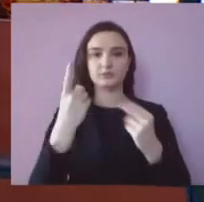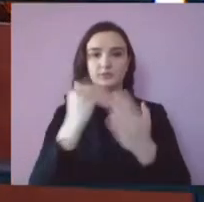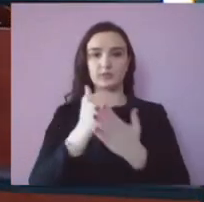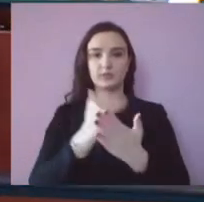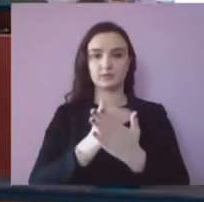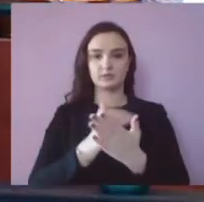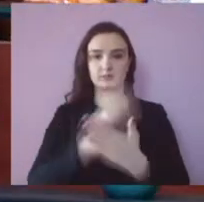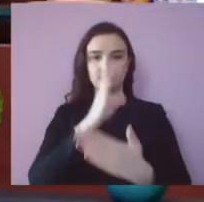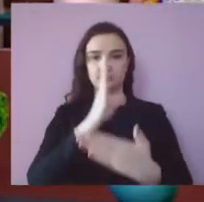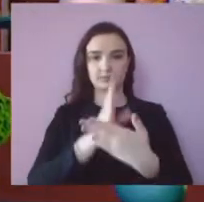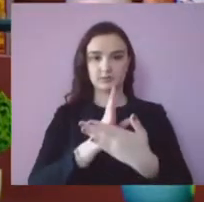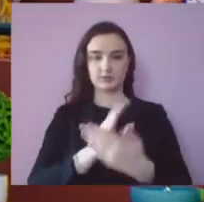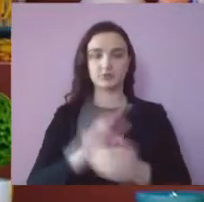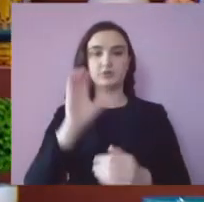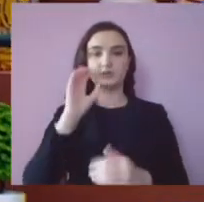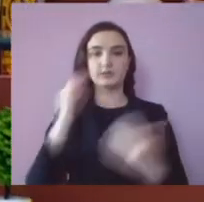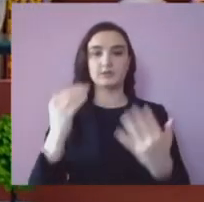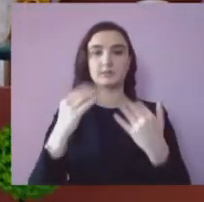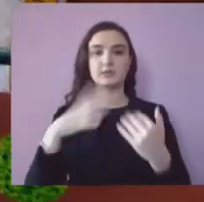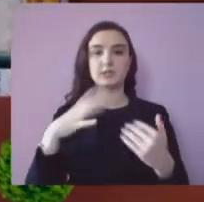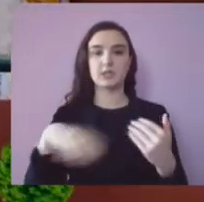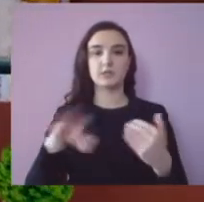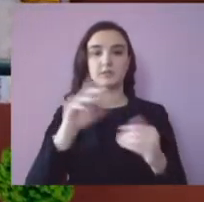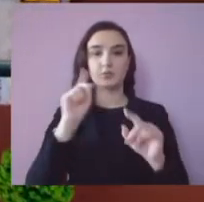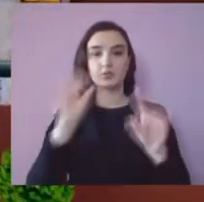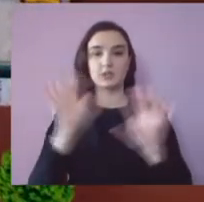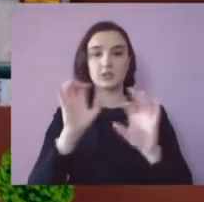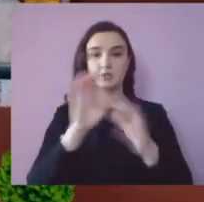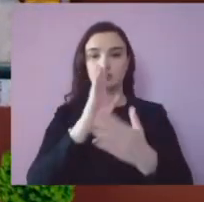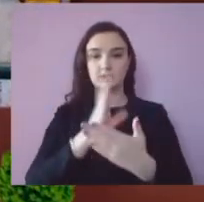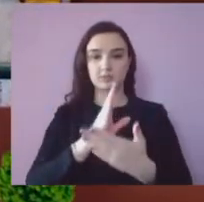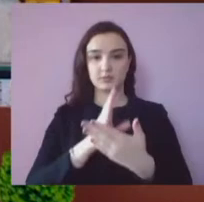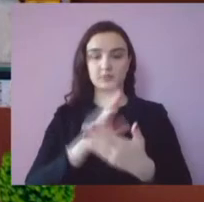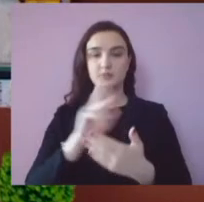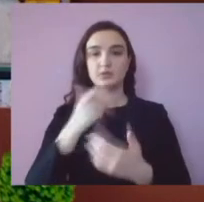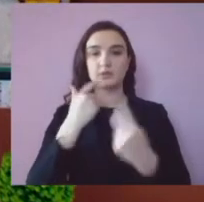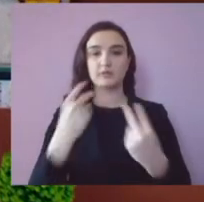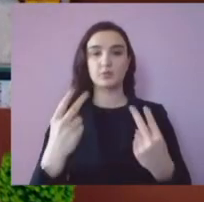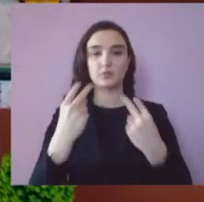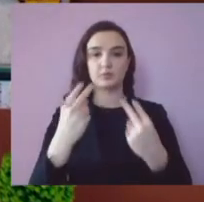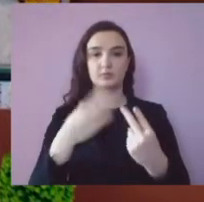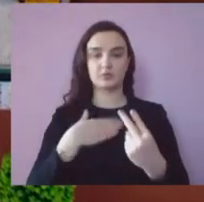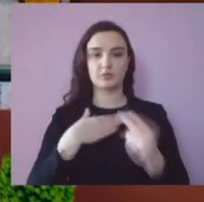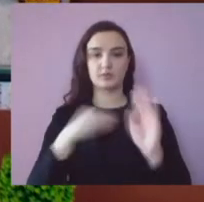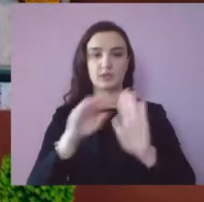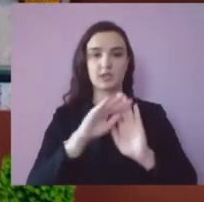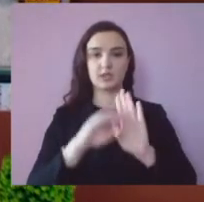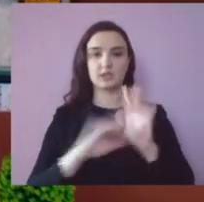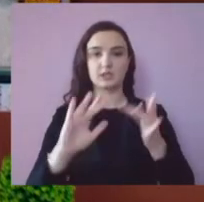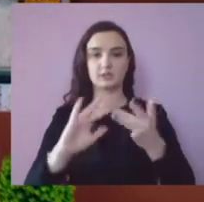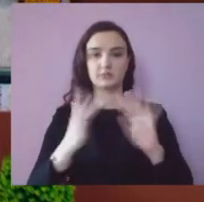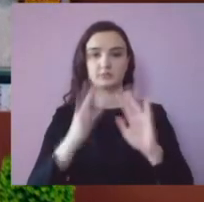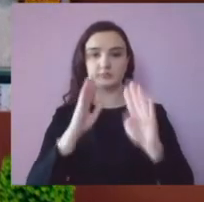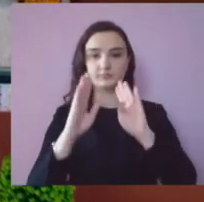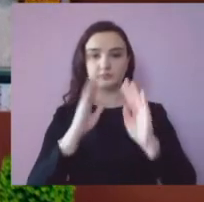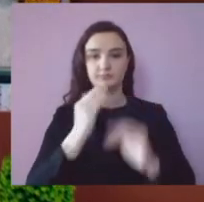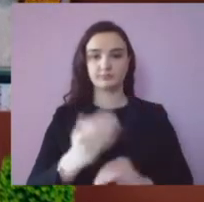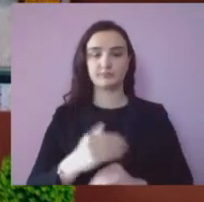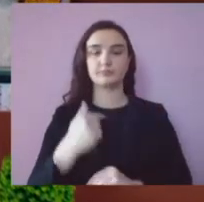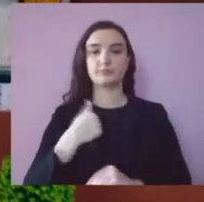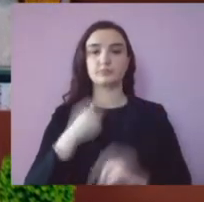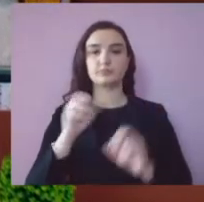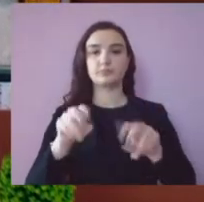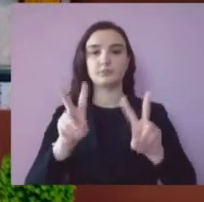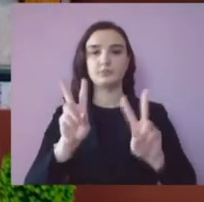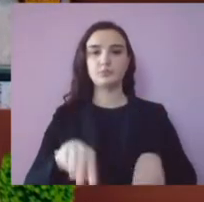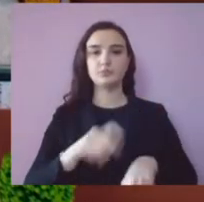eterši. Guismen sakartvelos radios eterši da tvalqurs gademnebt chveni arxis web platformaze. Chven sagangebo rejimshi